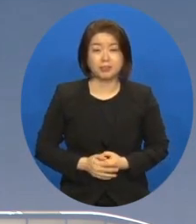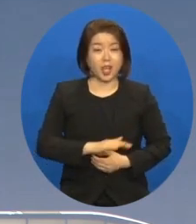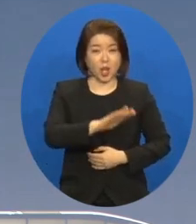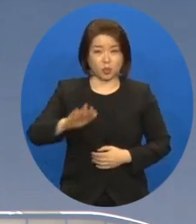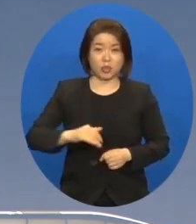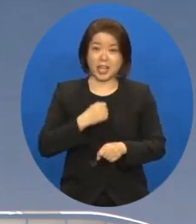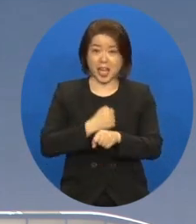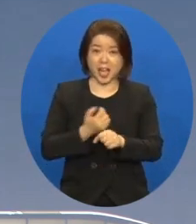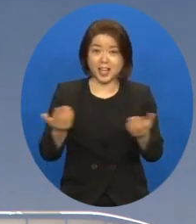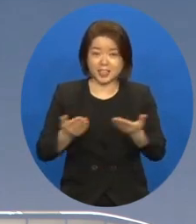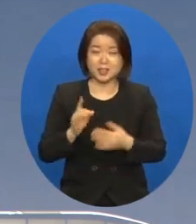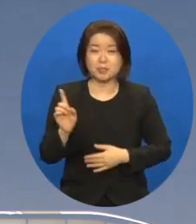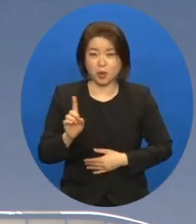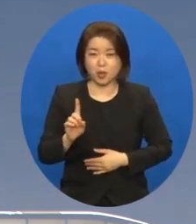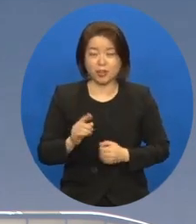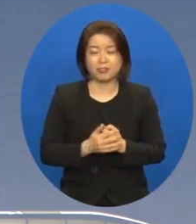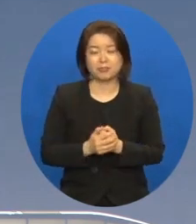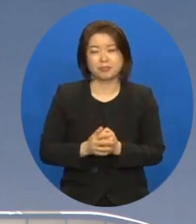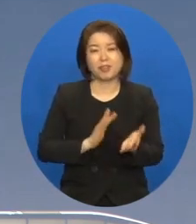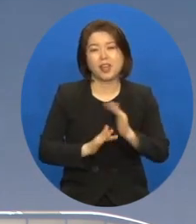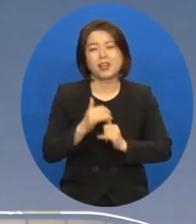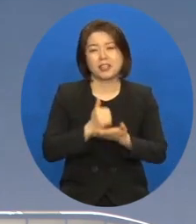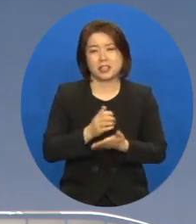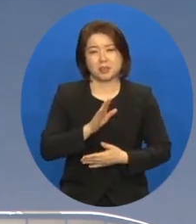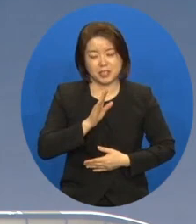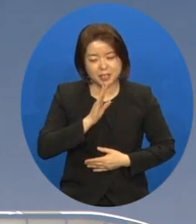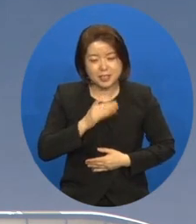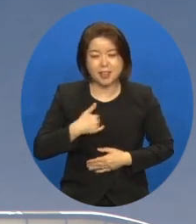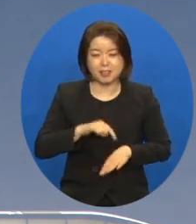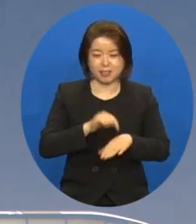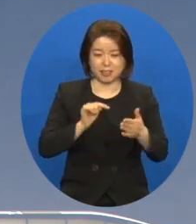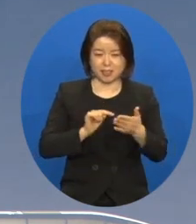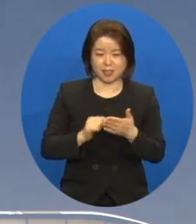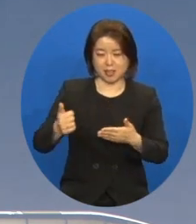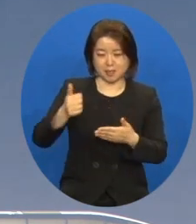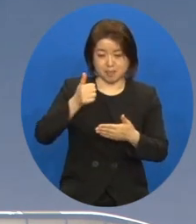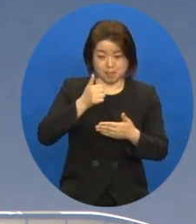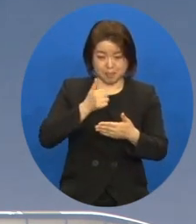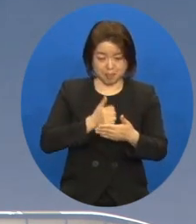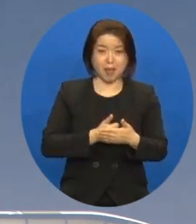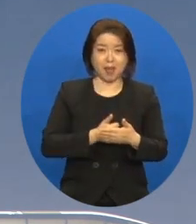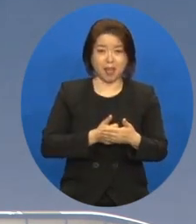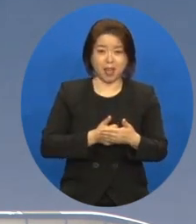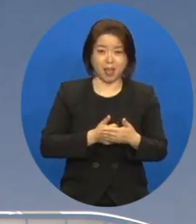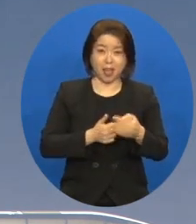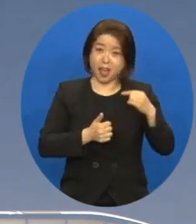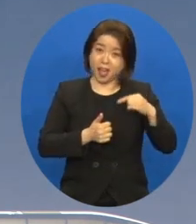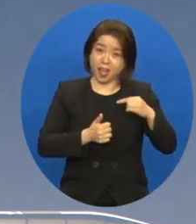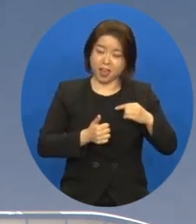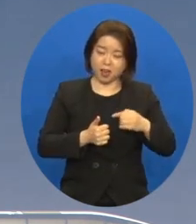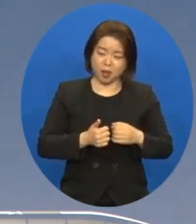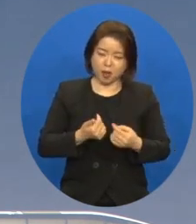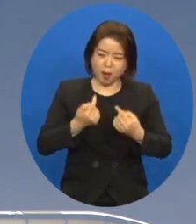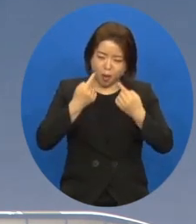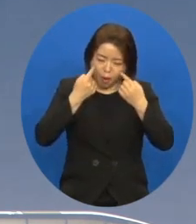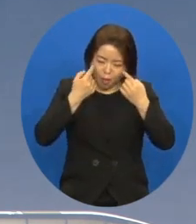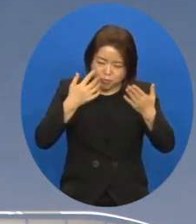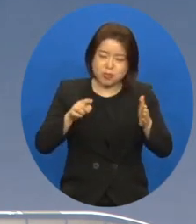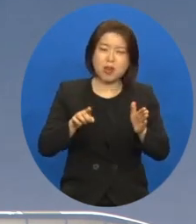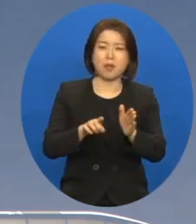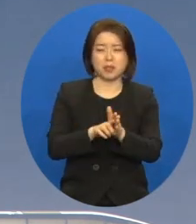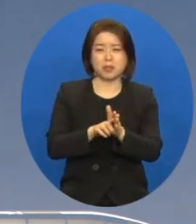우리가 할 일은 예수님께서 진짜 내 마음에 임하셨다는 그거 하나만 분명하게 믿는